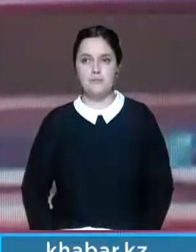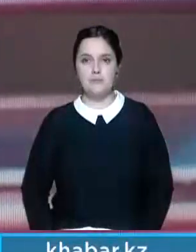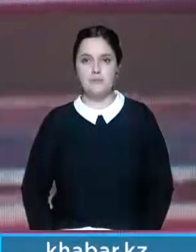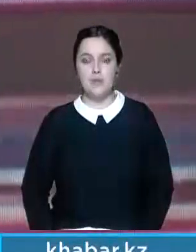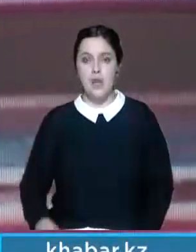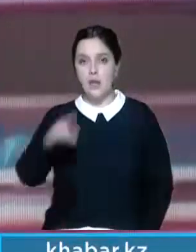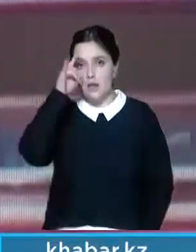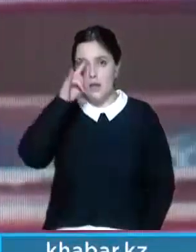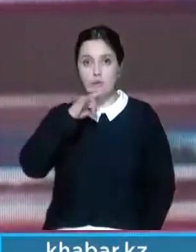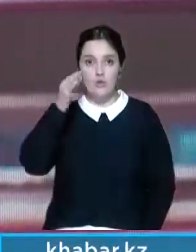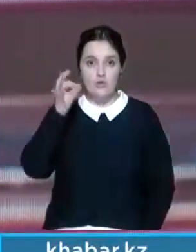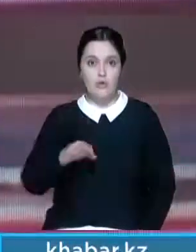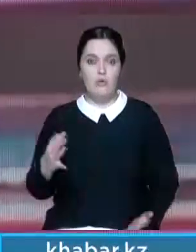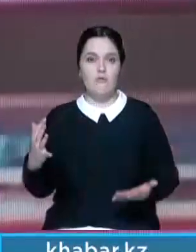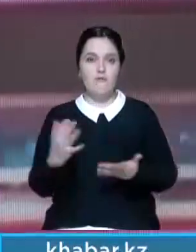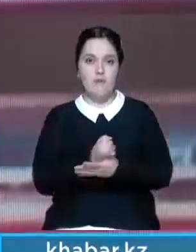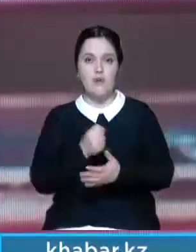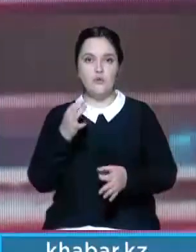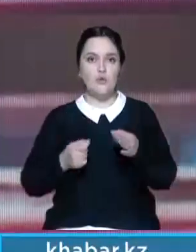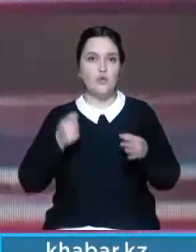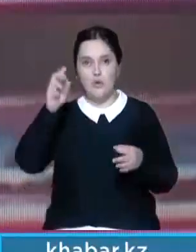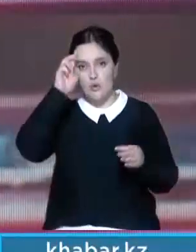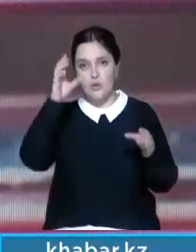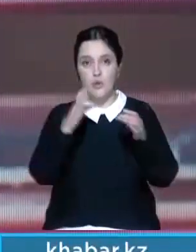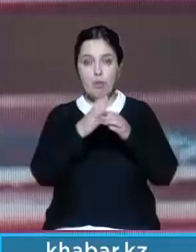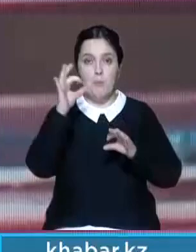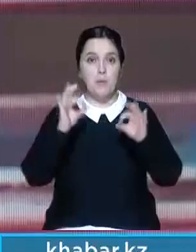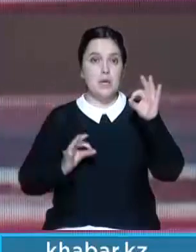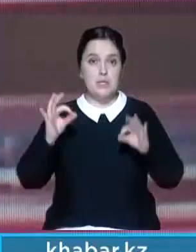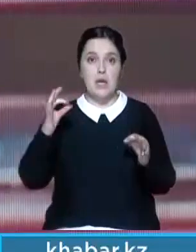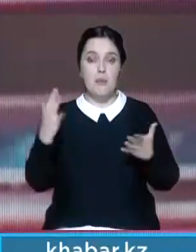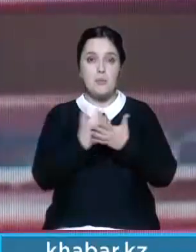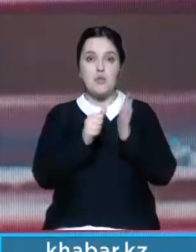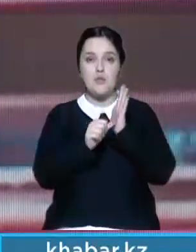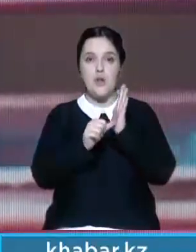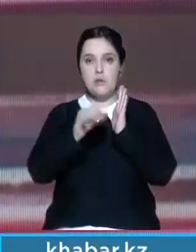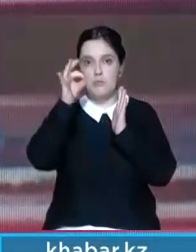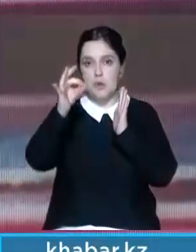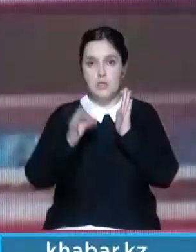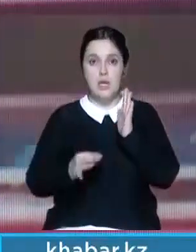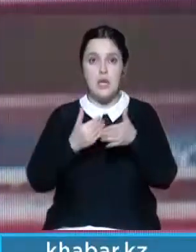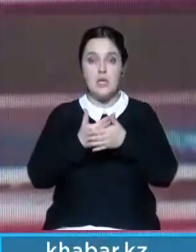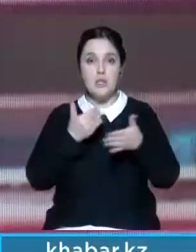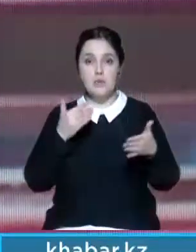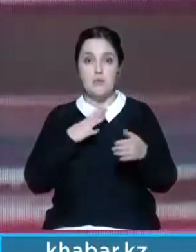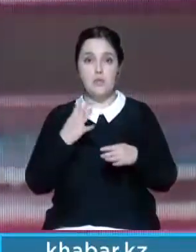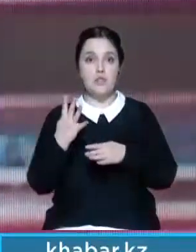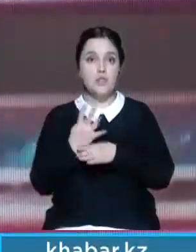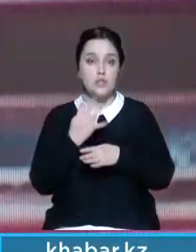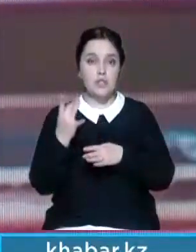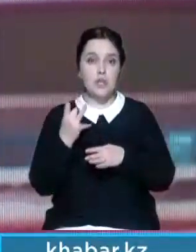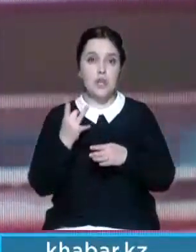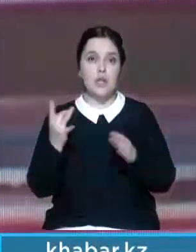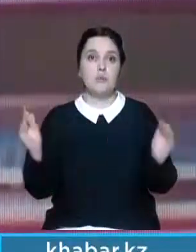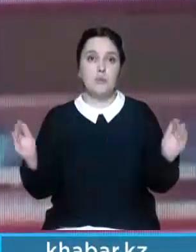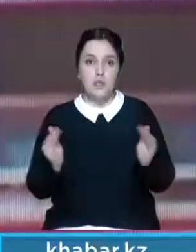казахстанцы стали чаще выигрывать иски у госорганов процент таких побед превышает 60% раньше показатель был